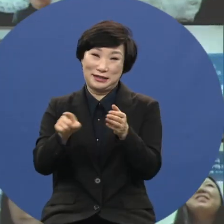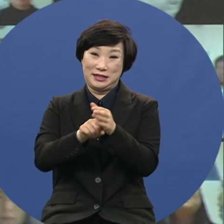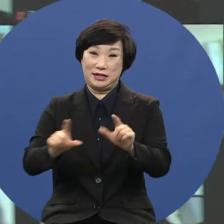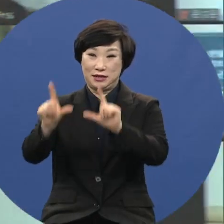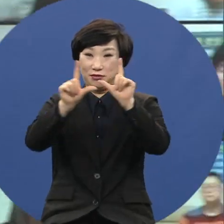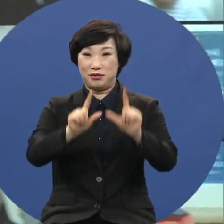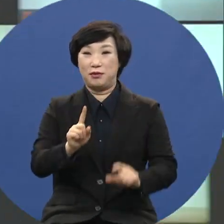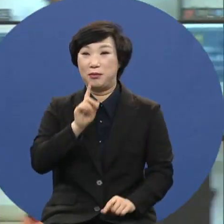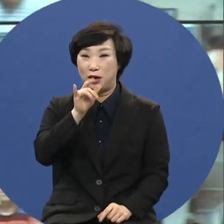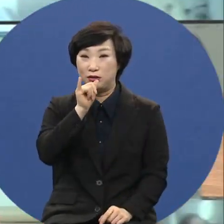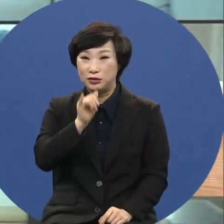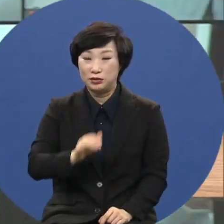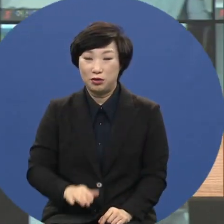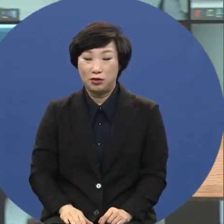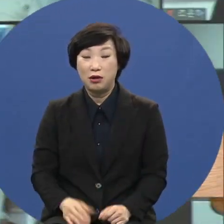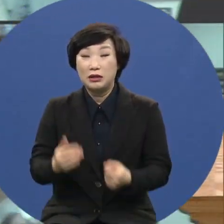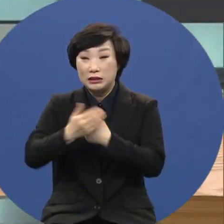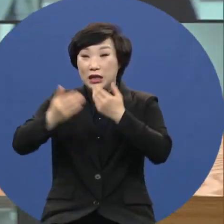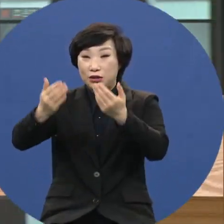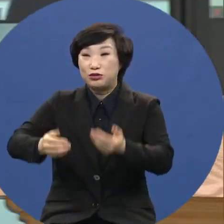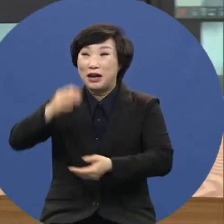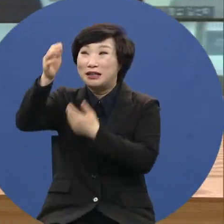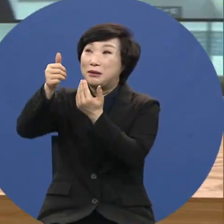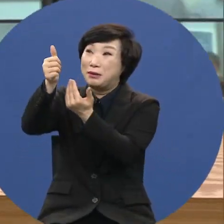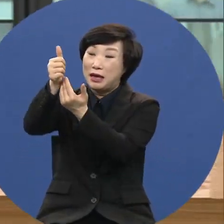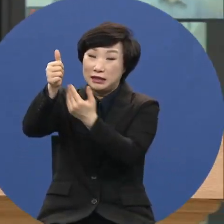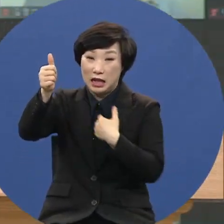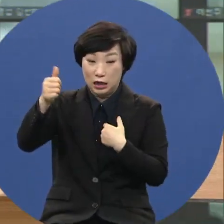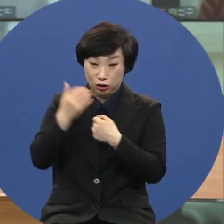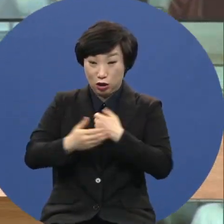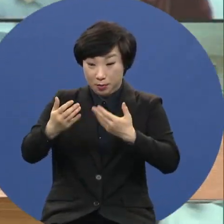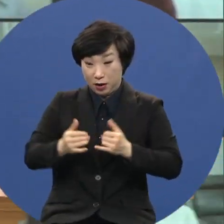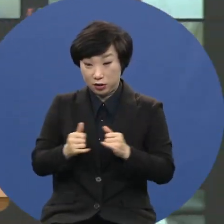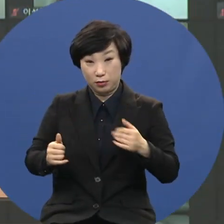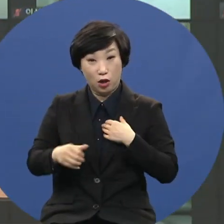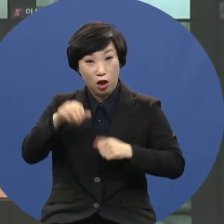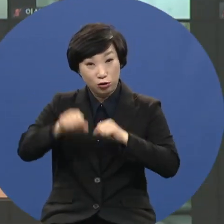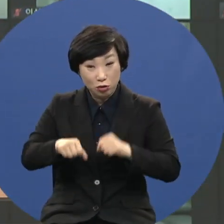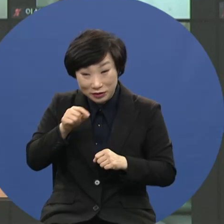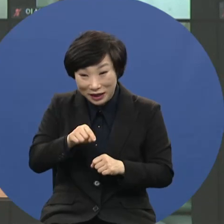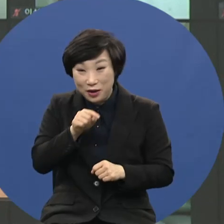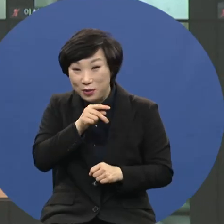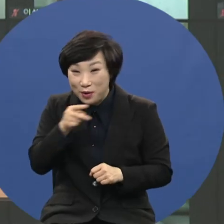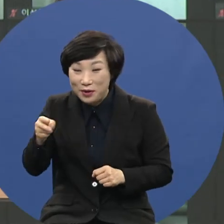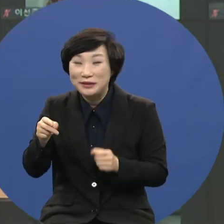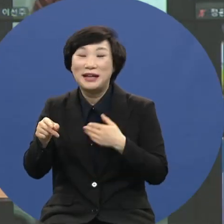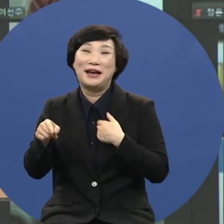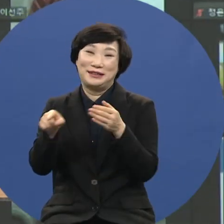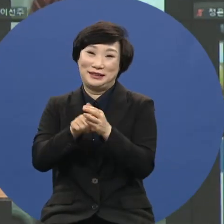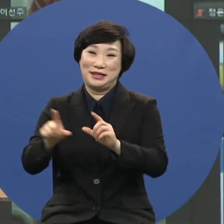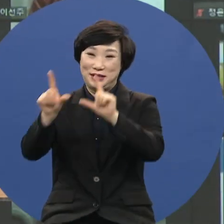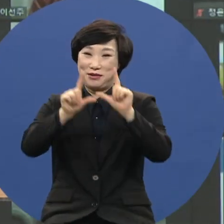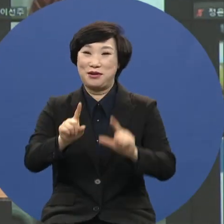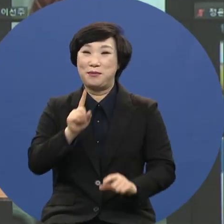신앙생활이요. 은혜 베푼 자 앞에 은혜 받은 자의 행동이 신앙생활이다 이 말입니다.